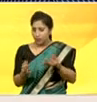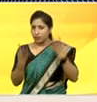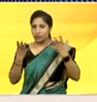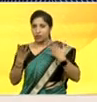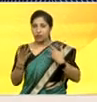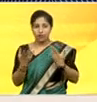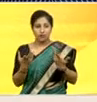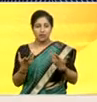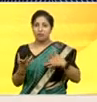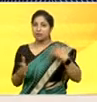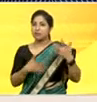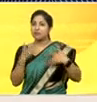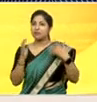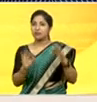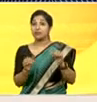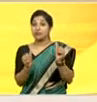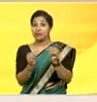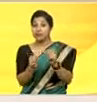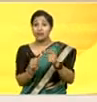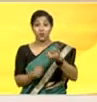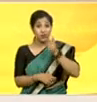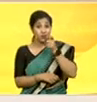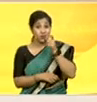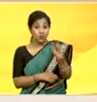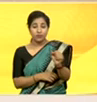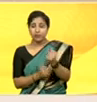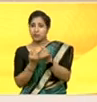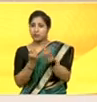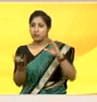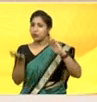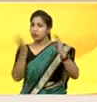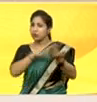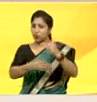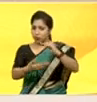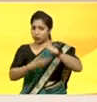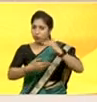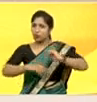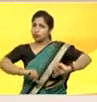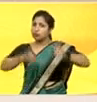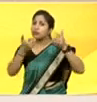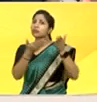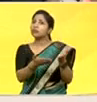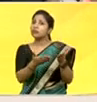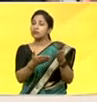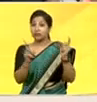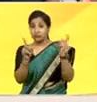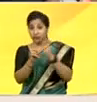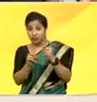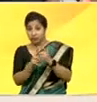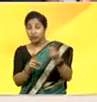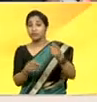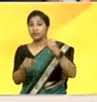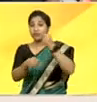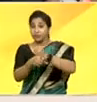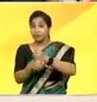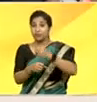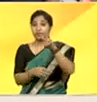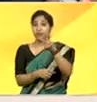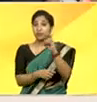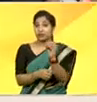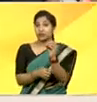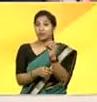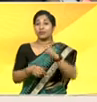कॉफी। अराकू कॉफी को कई ग्लोबल अवार्ड्स मिले हैं। दिल्ली में हुई G20 समिट में